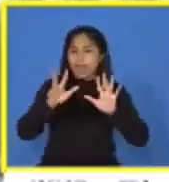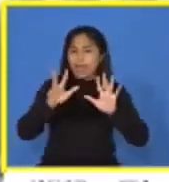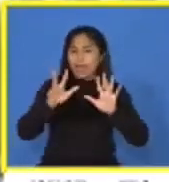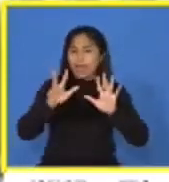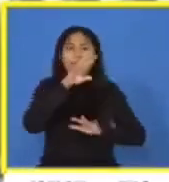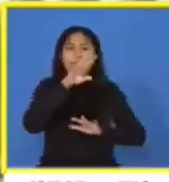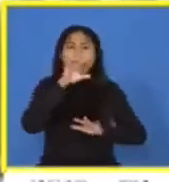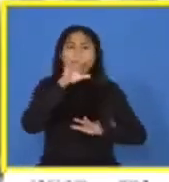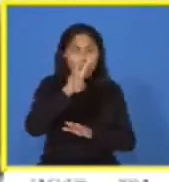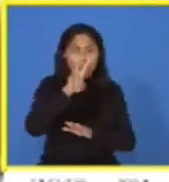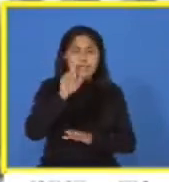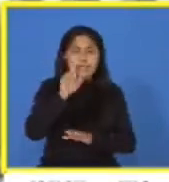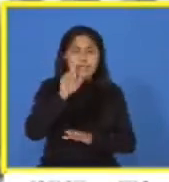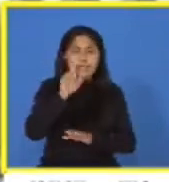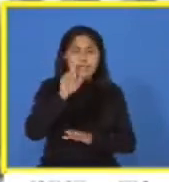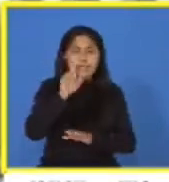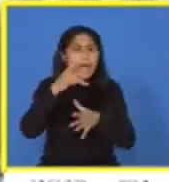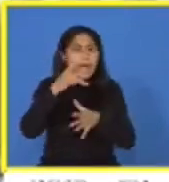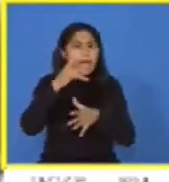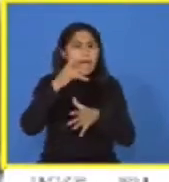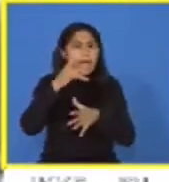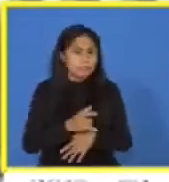2021 sudah ditetapkan